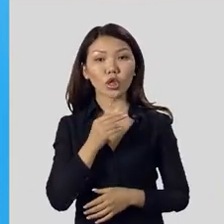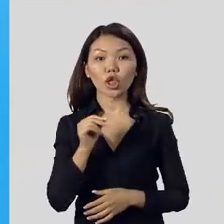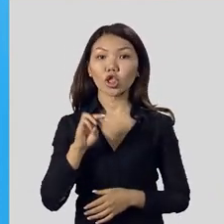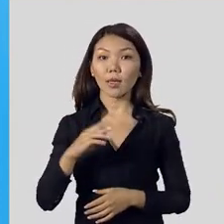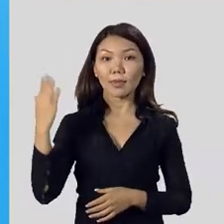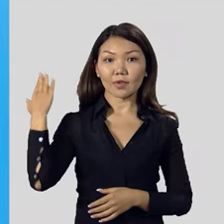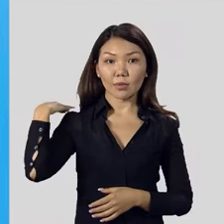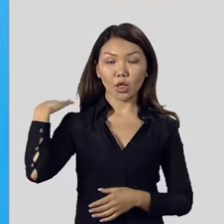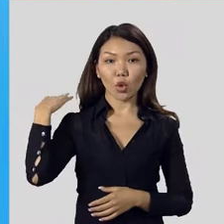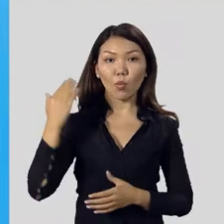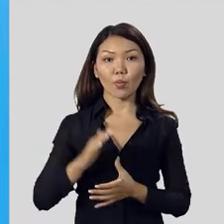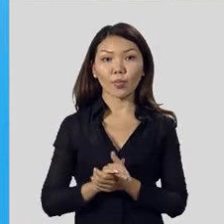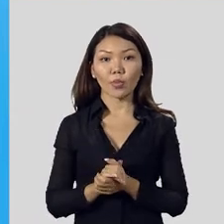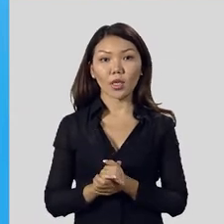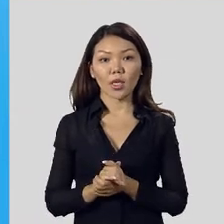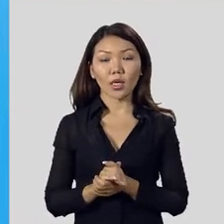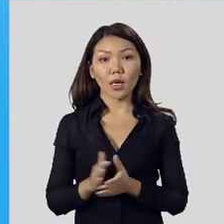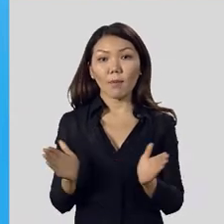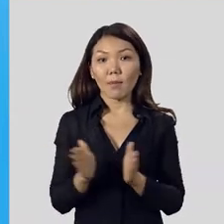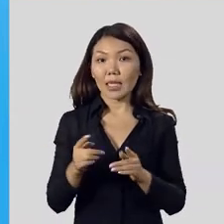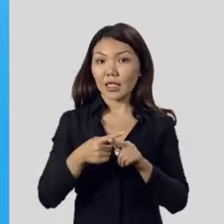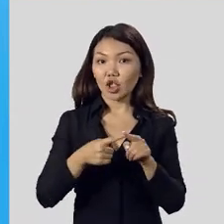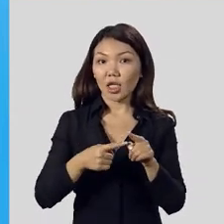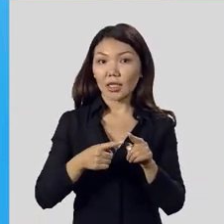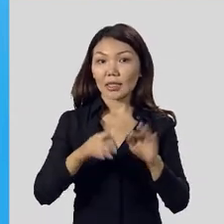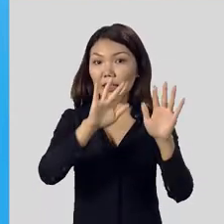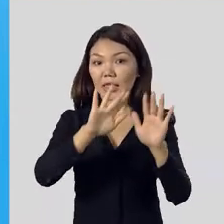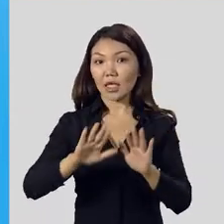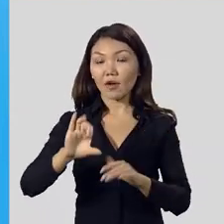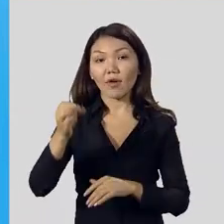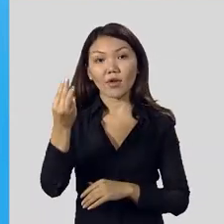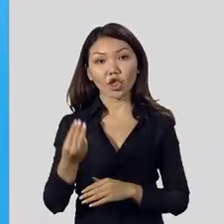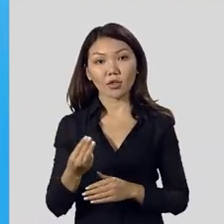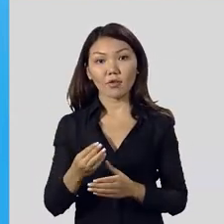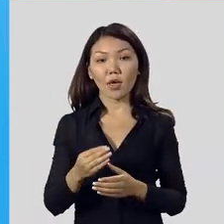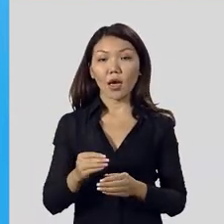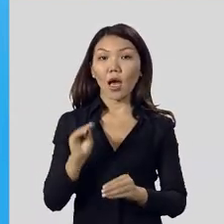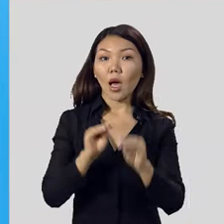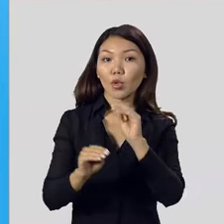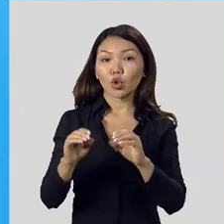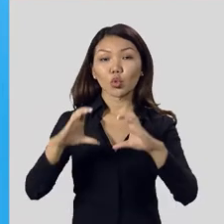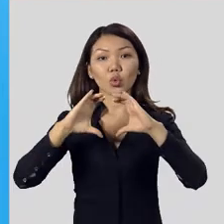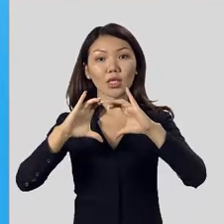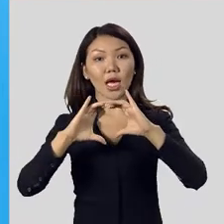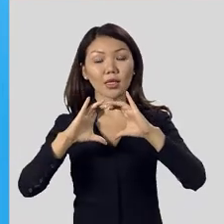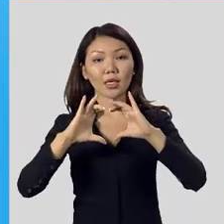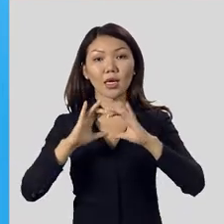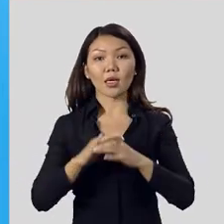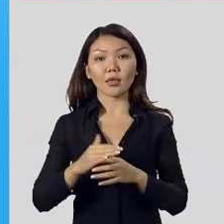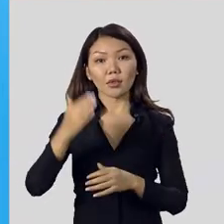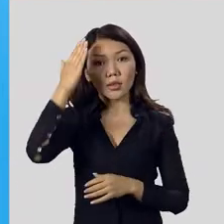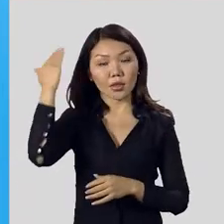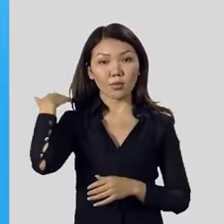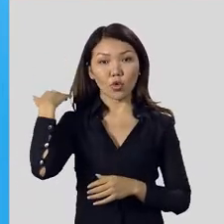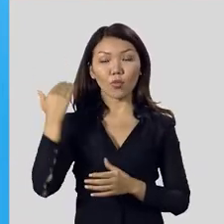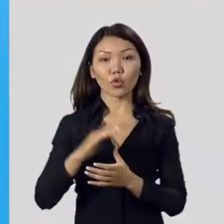в спинном. Небольшая часть серого вещества образует ядра ствола спинного мозга. Большая